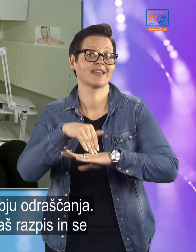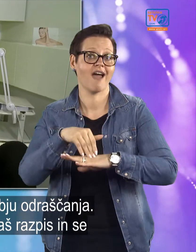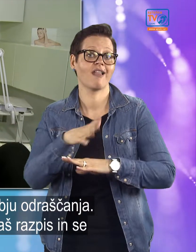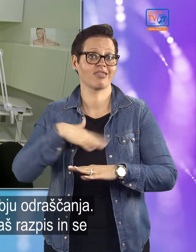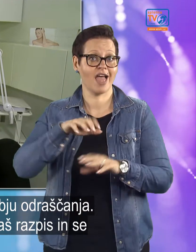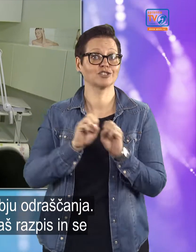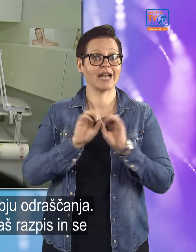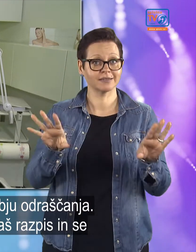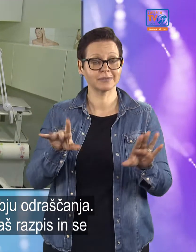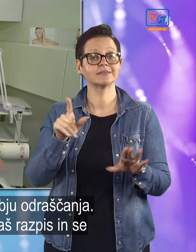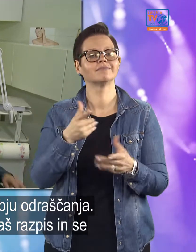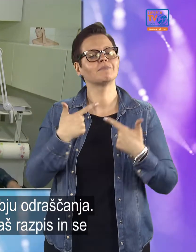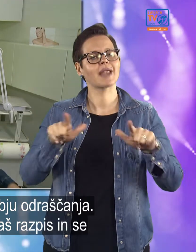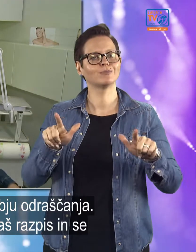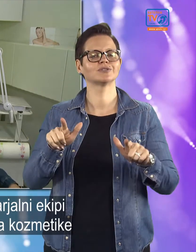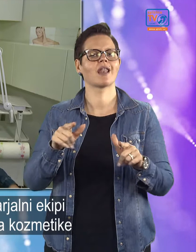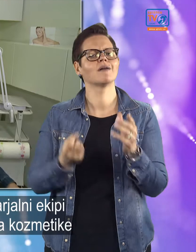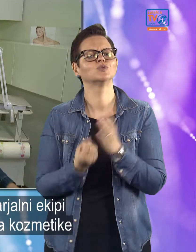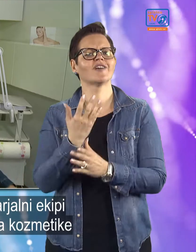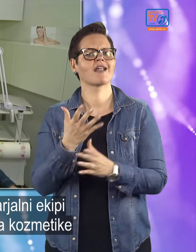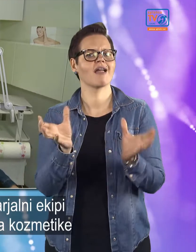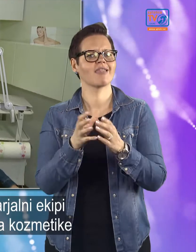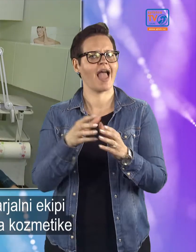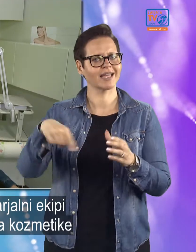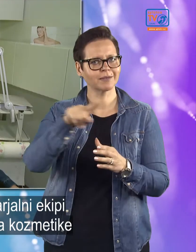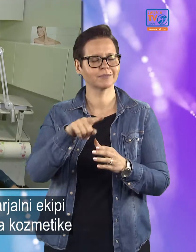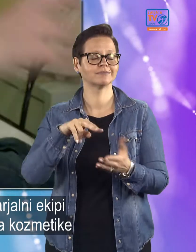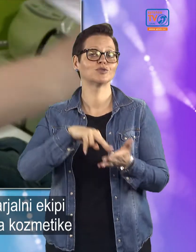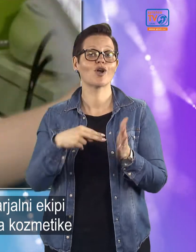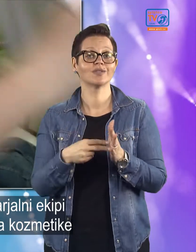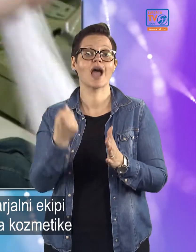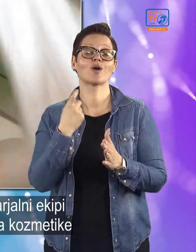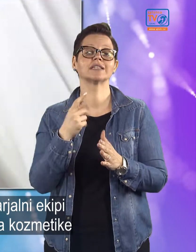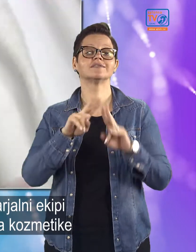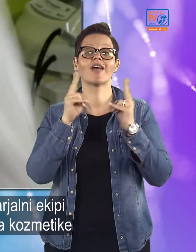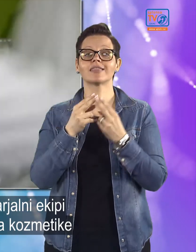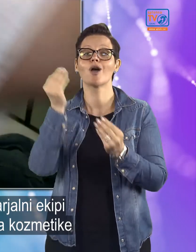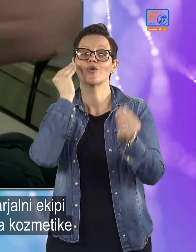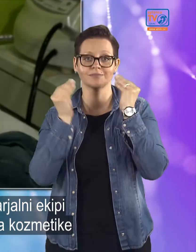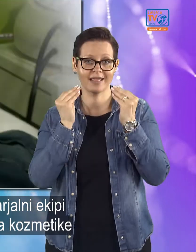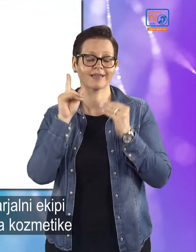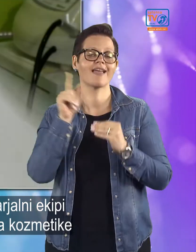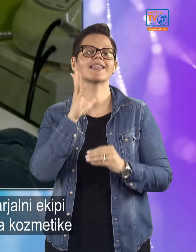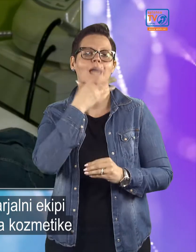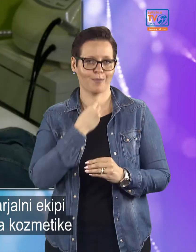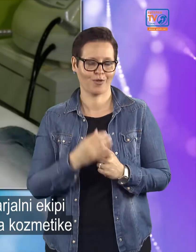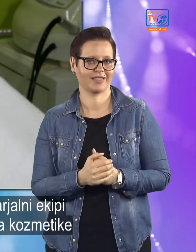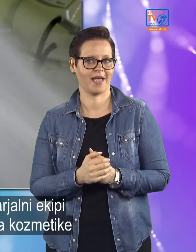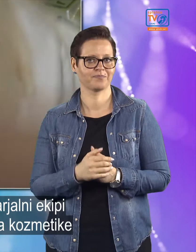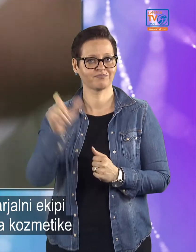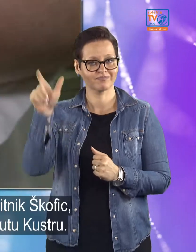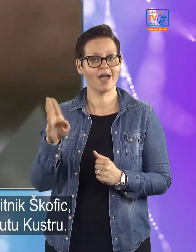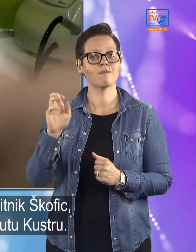Zato se je prijavila na naš razpis in se prepustila naši ustvarjalni ekipi strokovnjakov iz sveta kozmetike